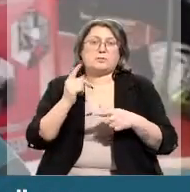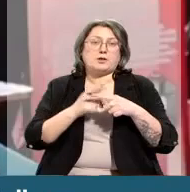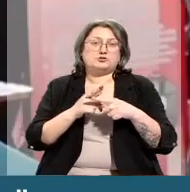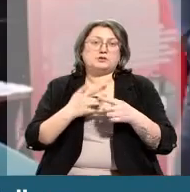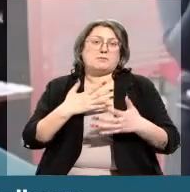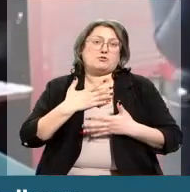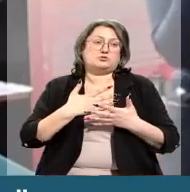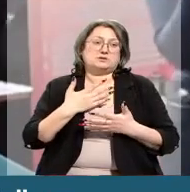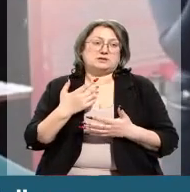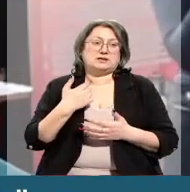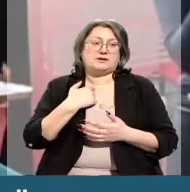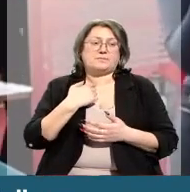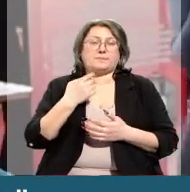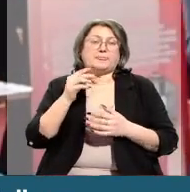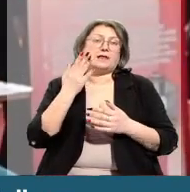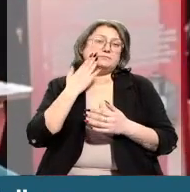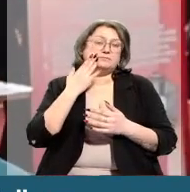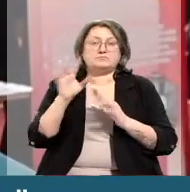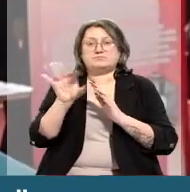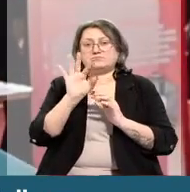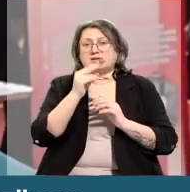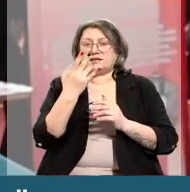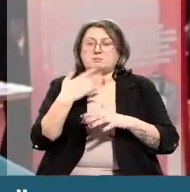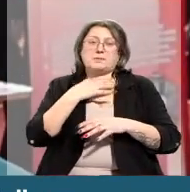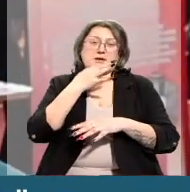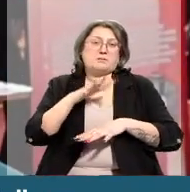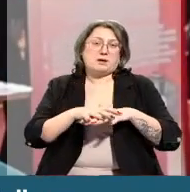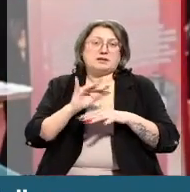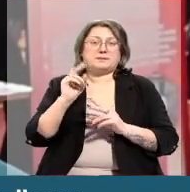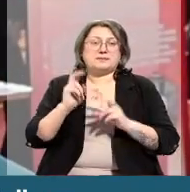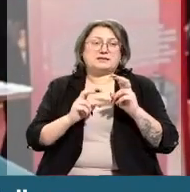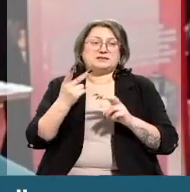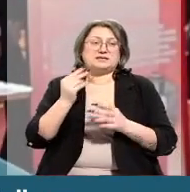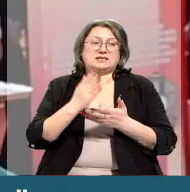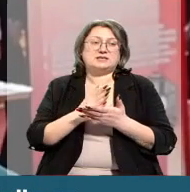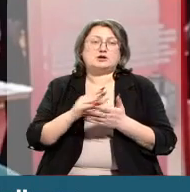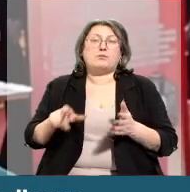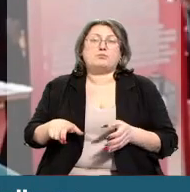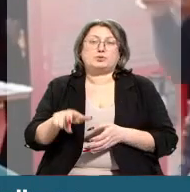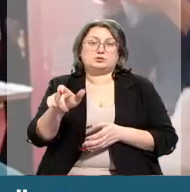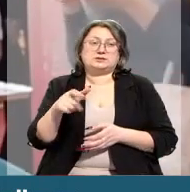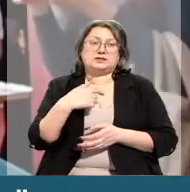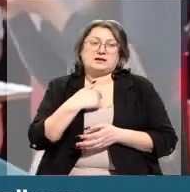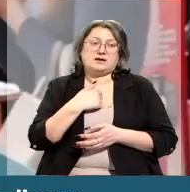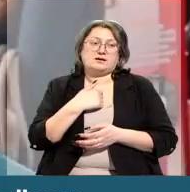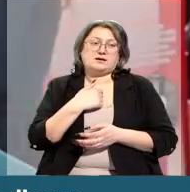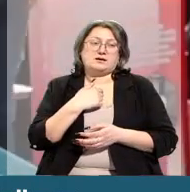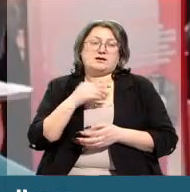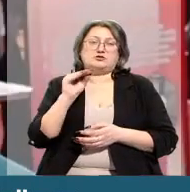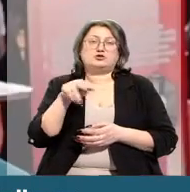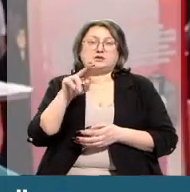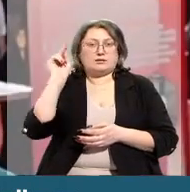положительные эмоции. Я рассмотрела несколько вакансий, мне понравились банки и предприятия, где есть пути. Потому что я как на